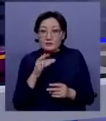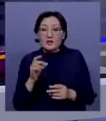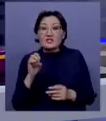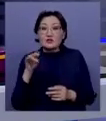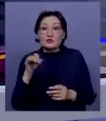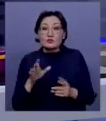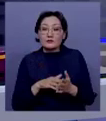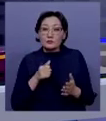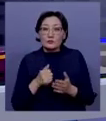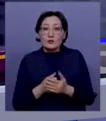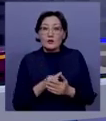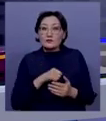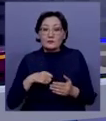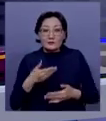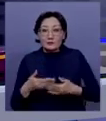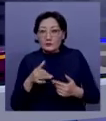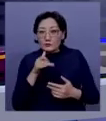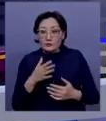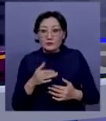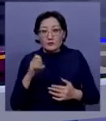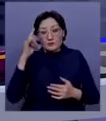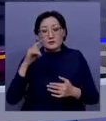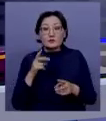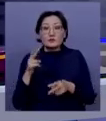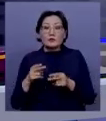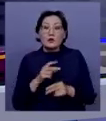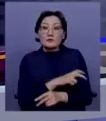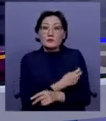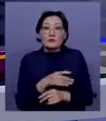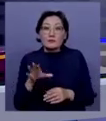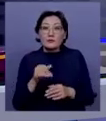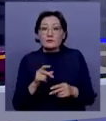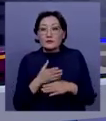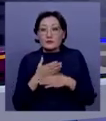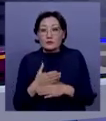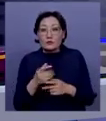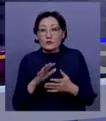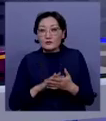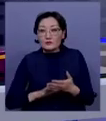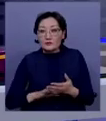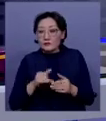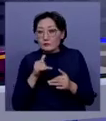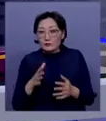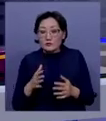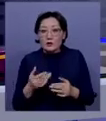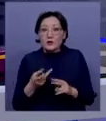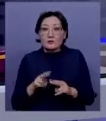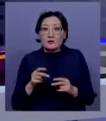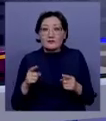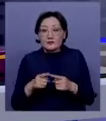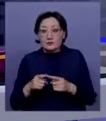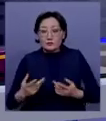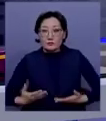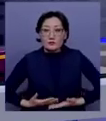інжу әлі күнге дейін өздігінен жүре алмайды. Отандық дәрігерлер қолдан келгенді жақсағанымен одан әріге дәрменсіз. Онсыз да пәтер жалдап